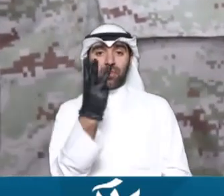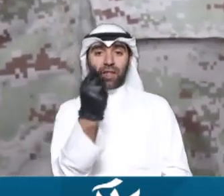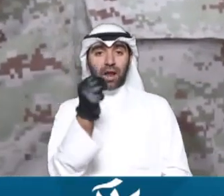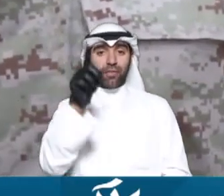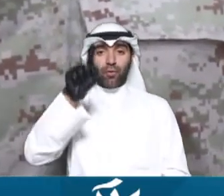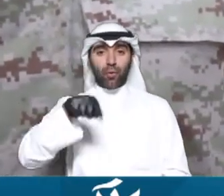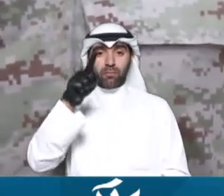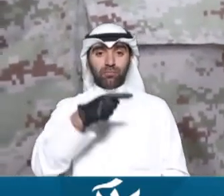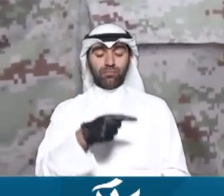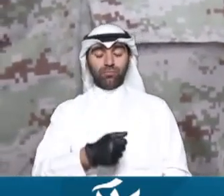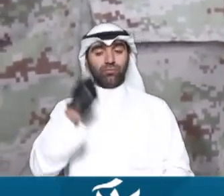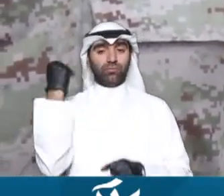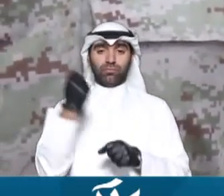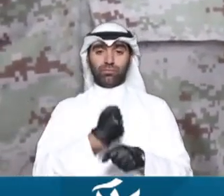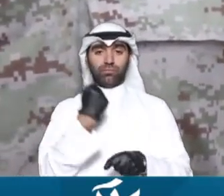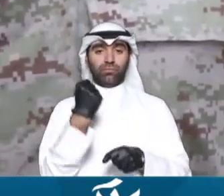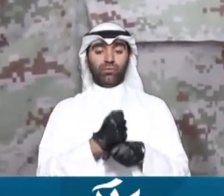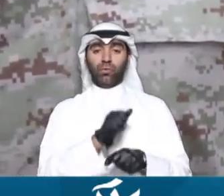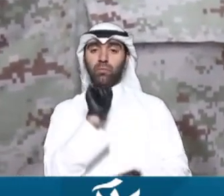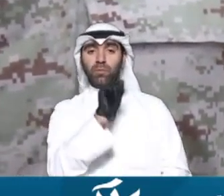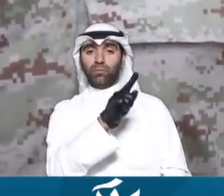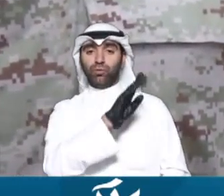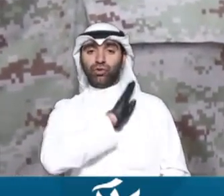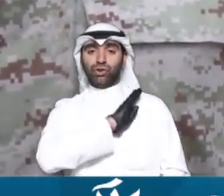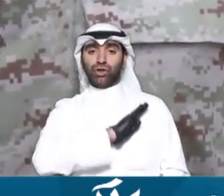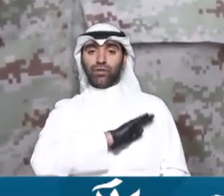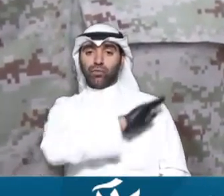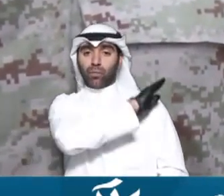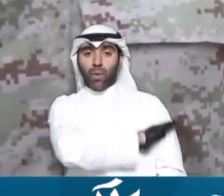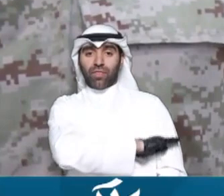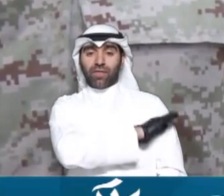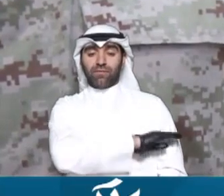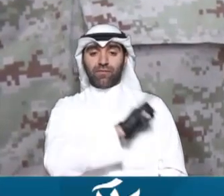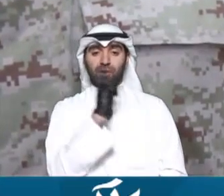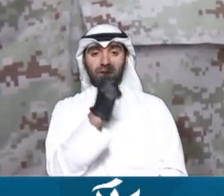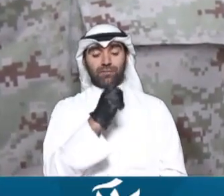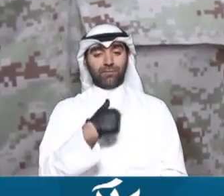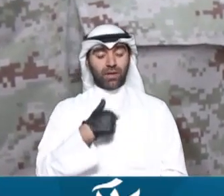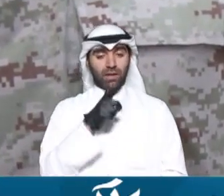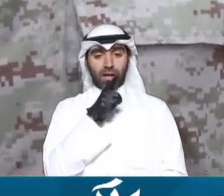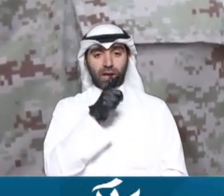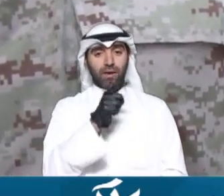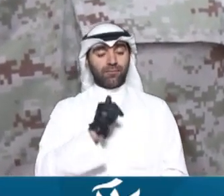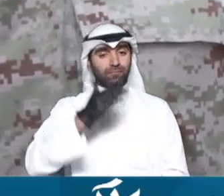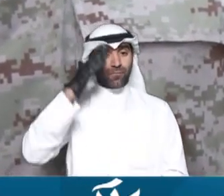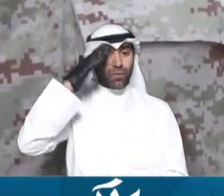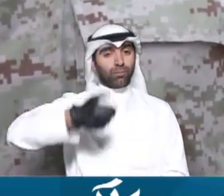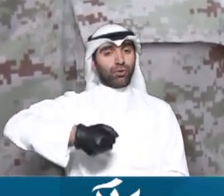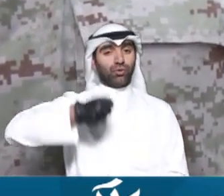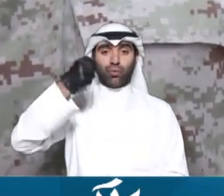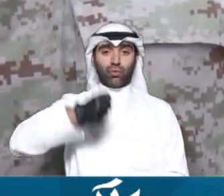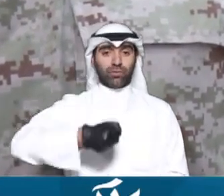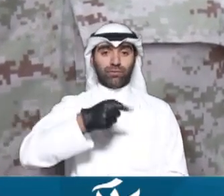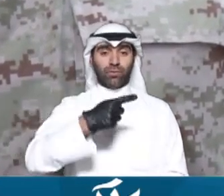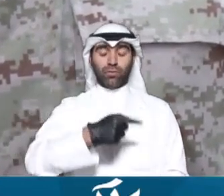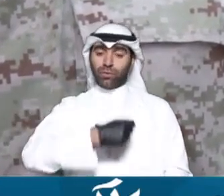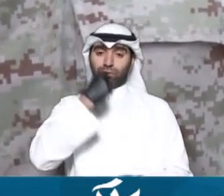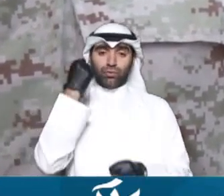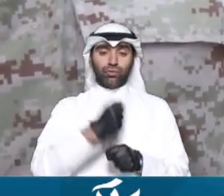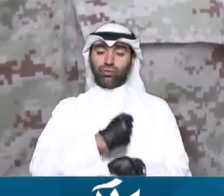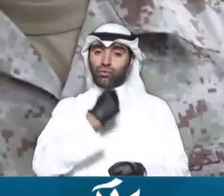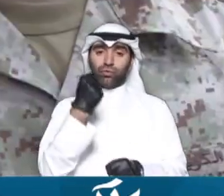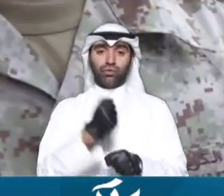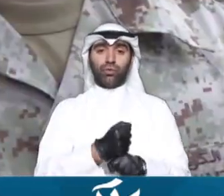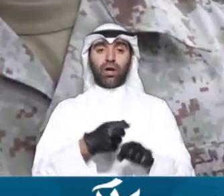يعني يعجز اللسان في الشكر لهم، إنهم يعملون 24 ساعة ثلاث شفتات